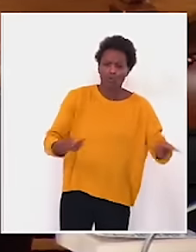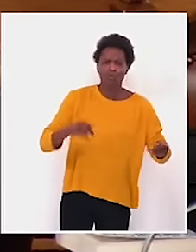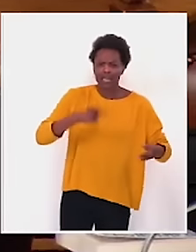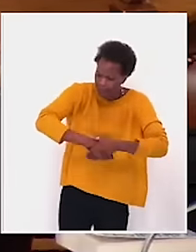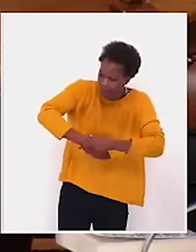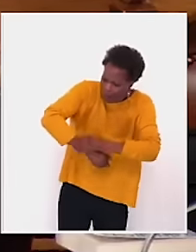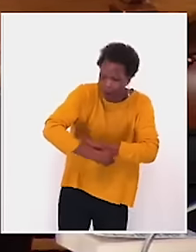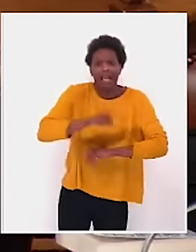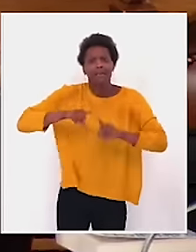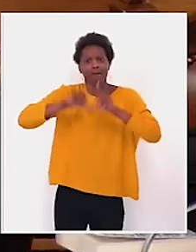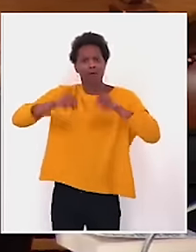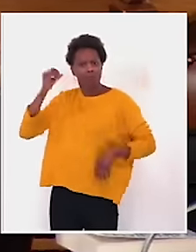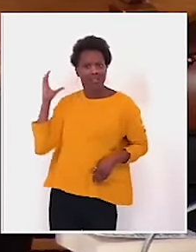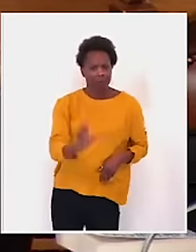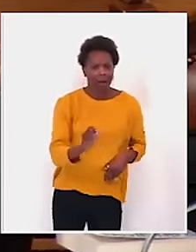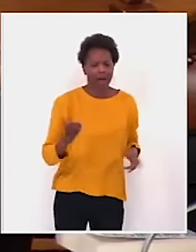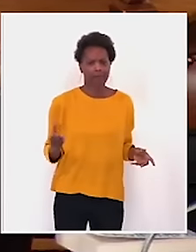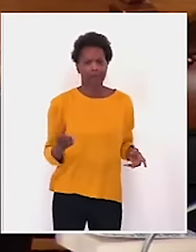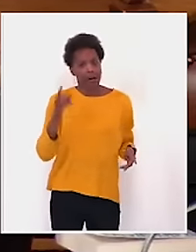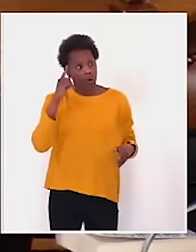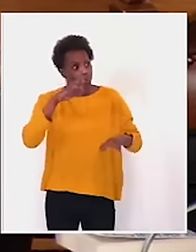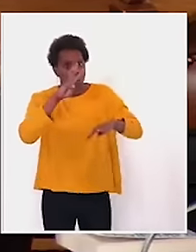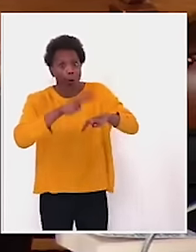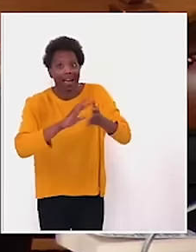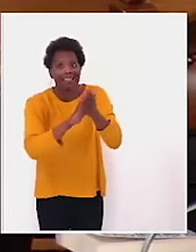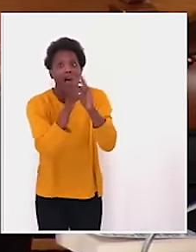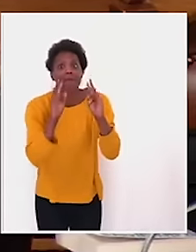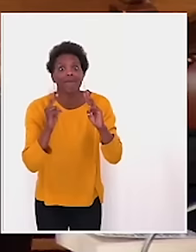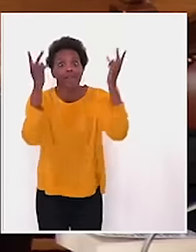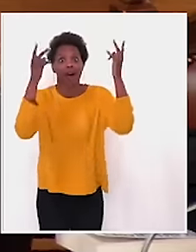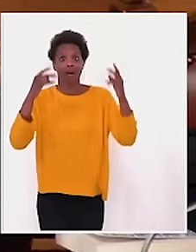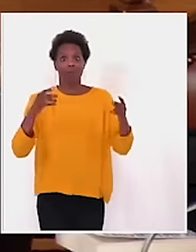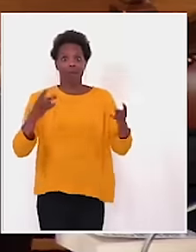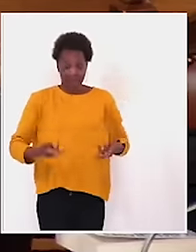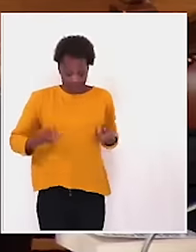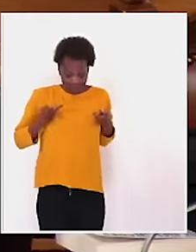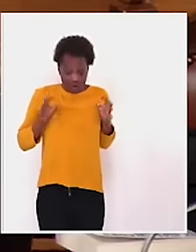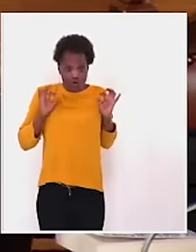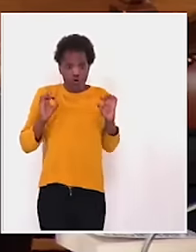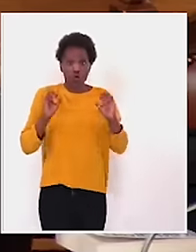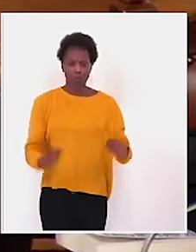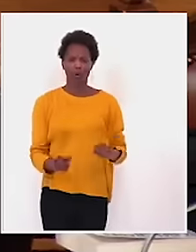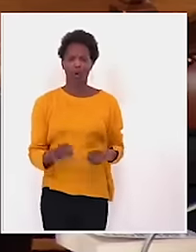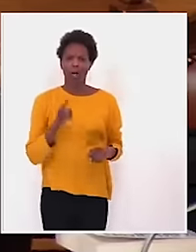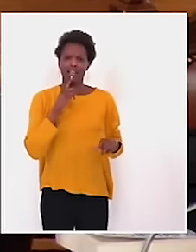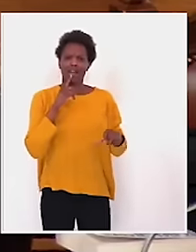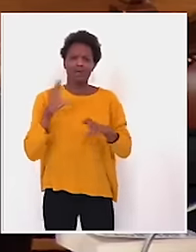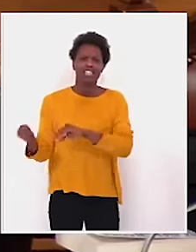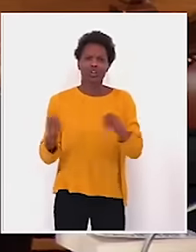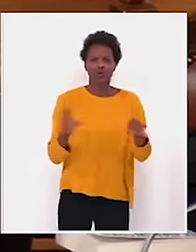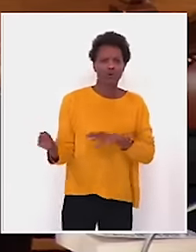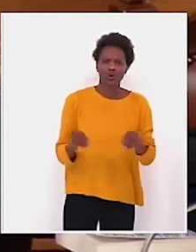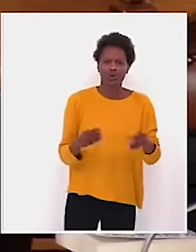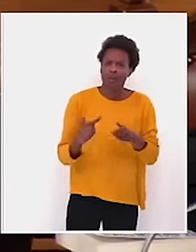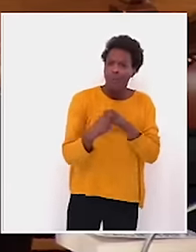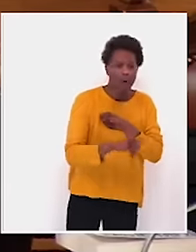mettre les moyens, et de manière à ce que le quartier devienne vivable. Et le vivable, c'est pas des zones de non-droit, en réalité. C'est la pauvreté qui fait que